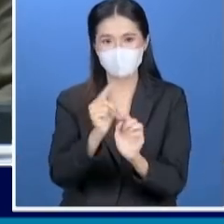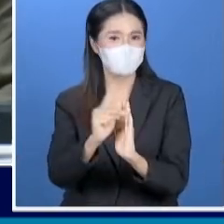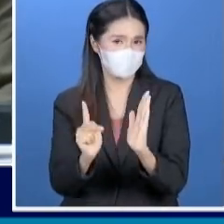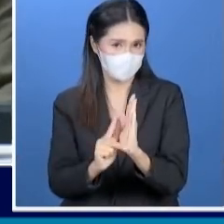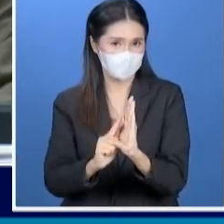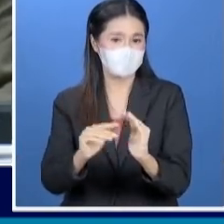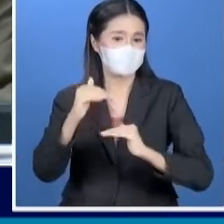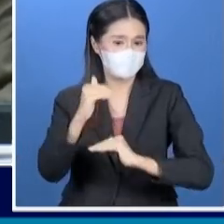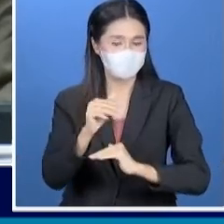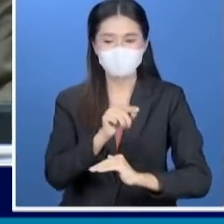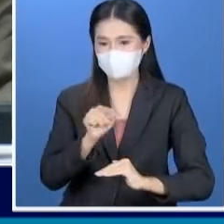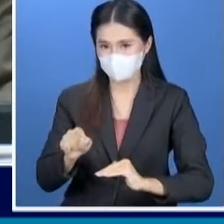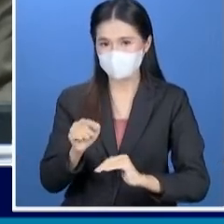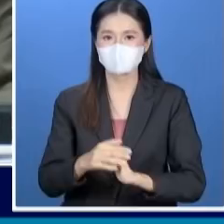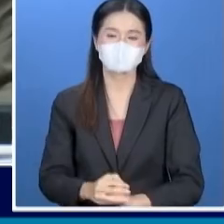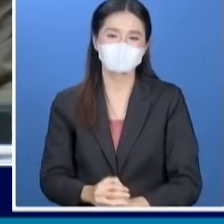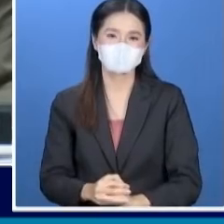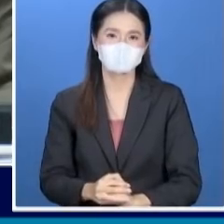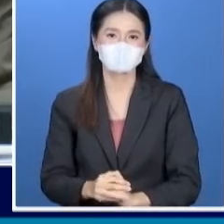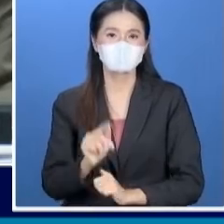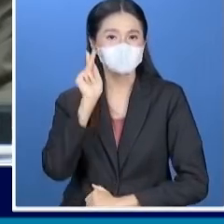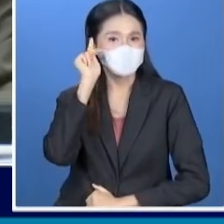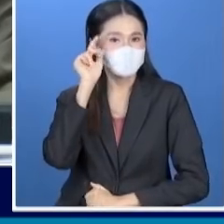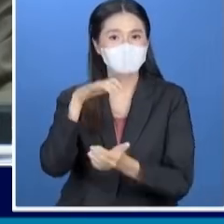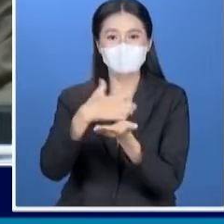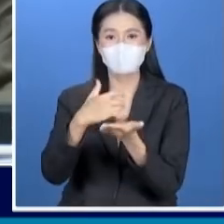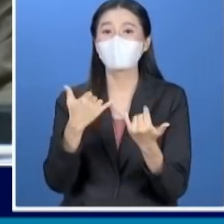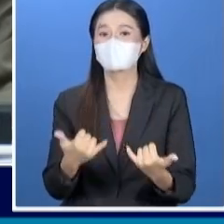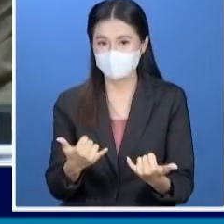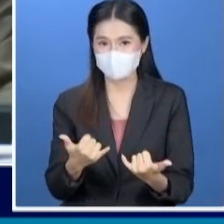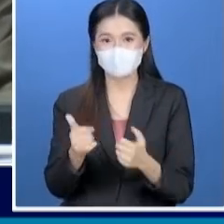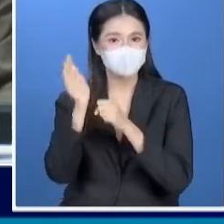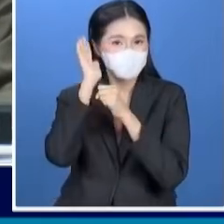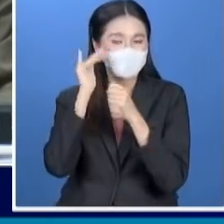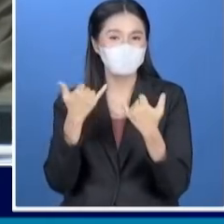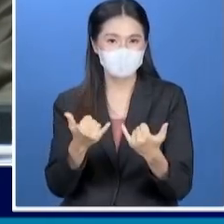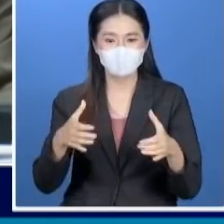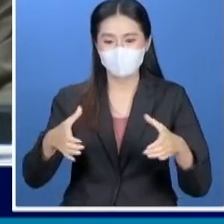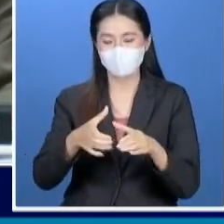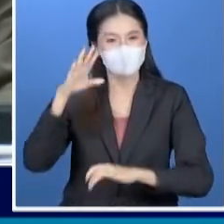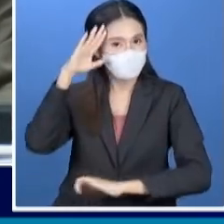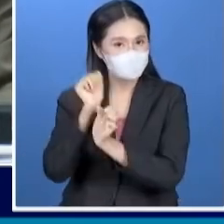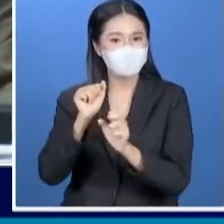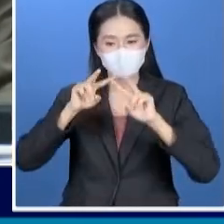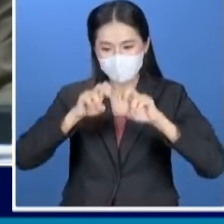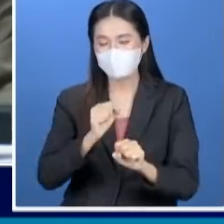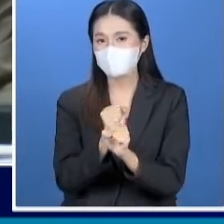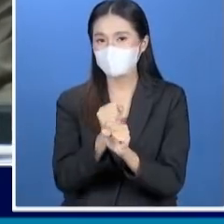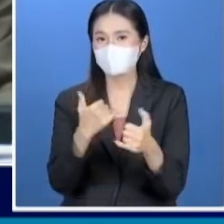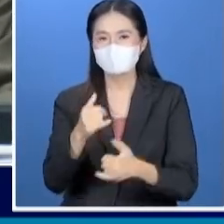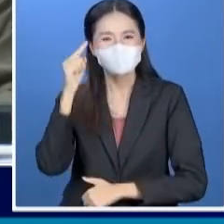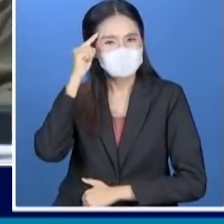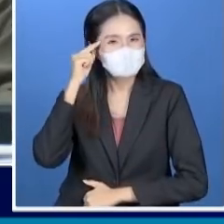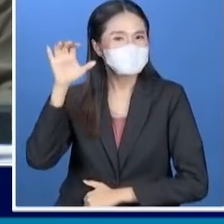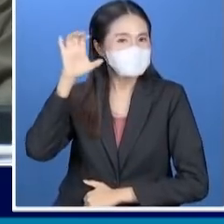ที่กำหนดนะครับจากการแถลงวันนี้ทางคณะพนักงานสืบสวนสอบสวนนะฮะเรามีความเชื่อมั่น